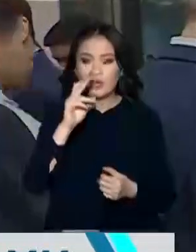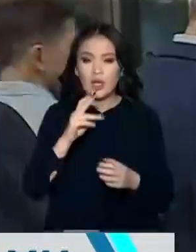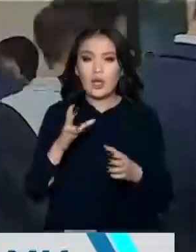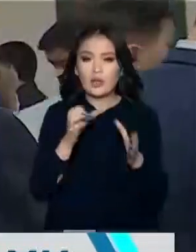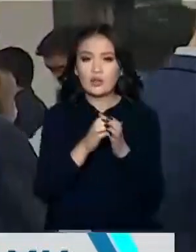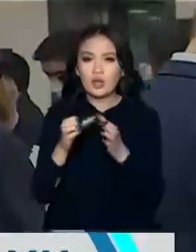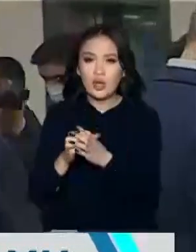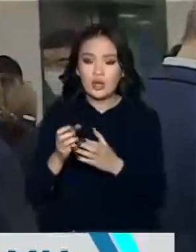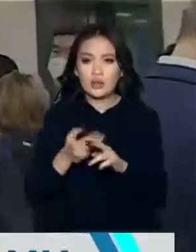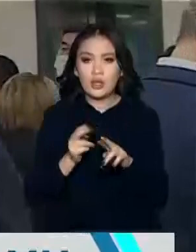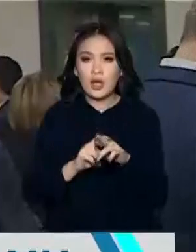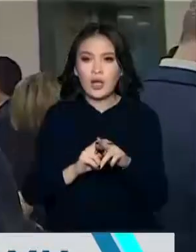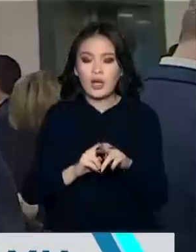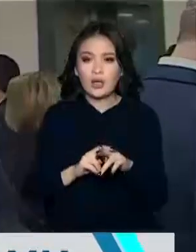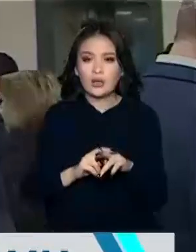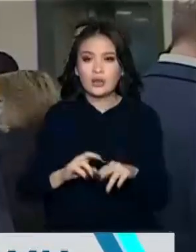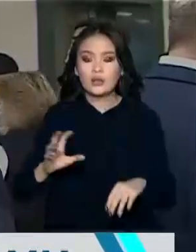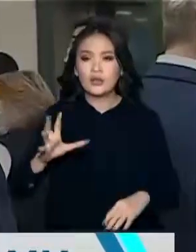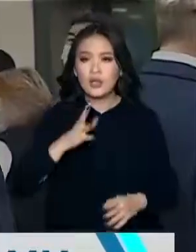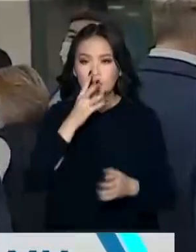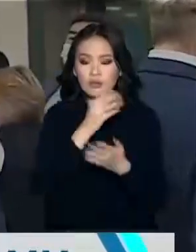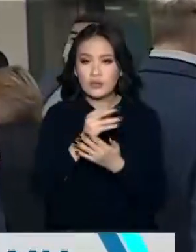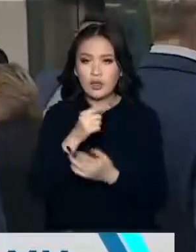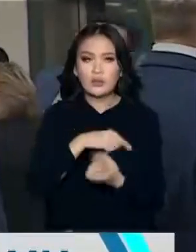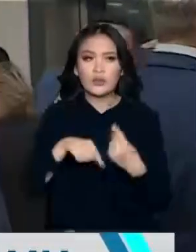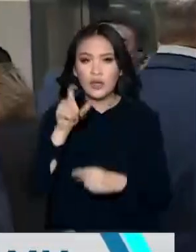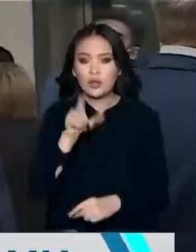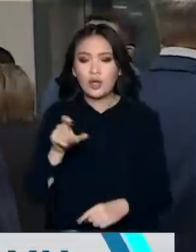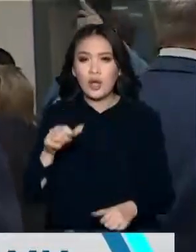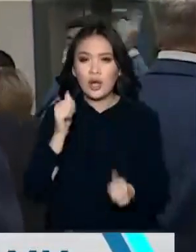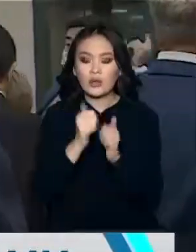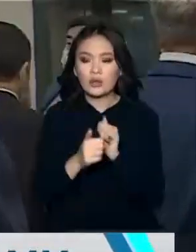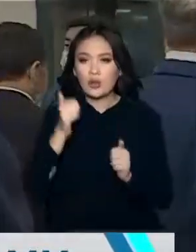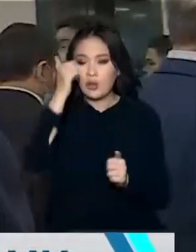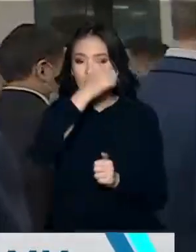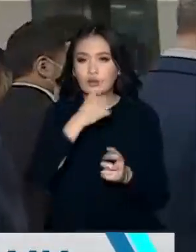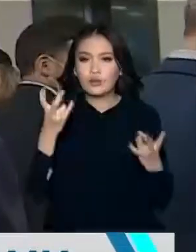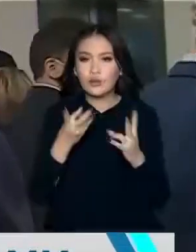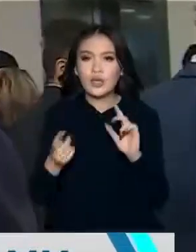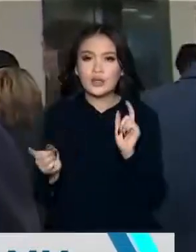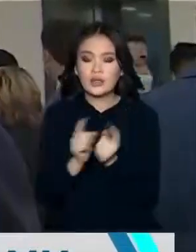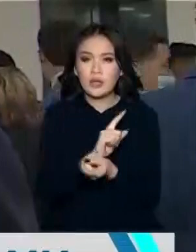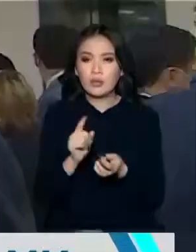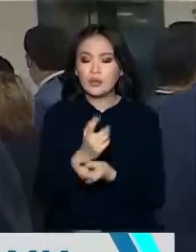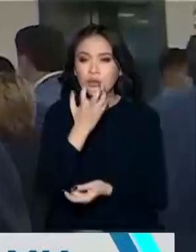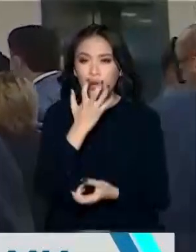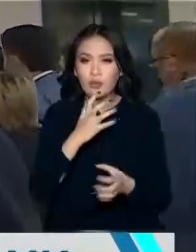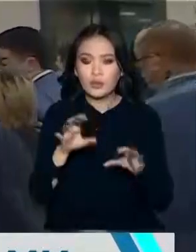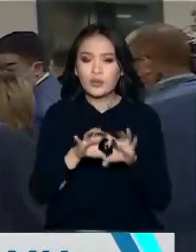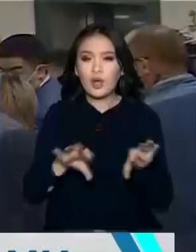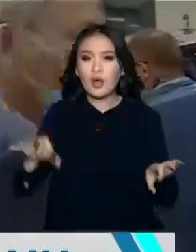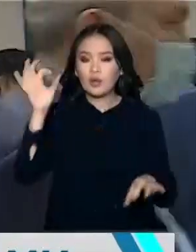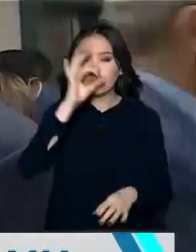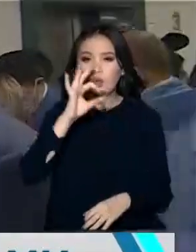кстати, частному жилому сектору. Ежегодно необходимо на замену теплосетей, на реконструкцию, вот те